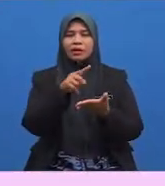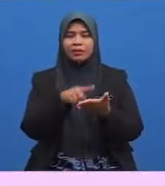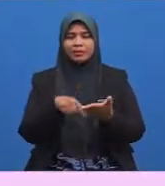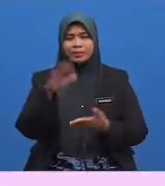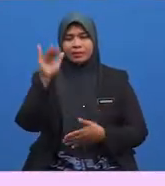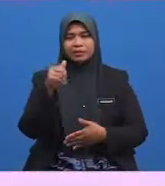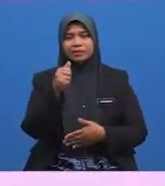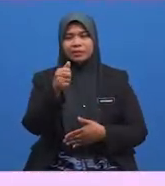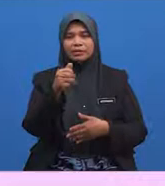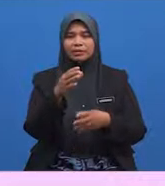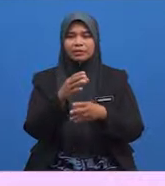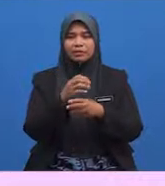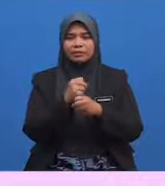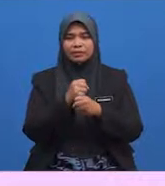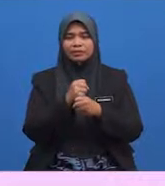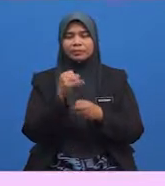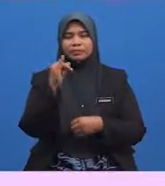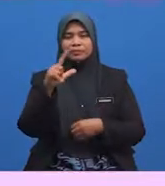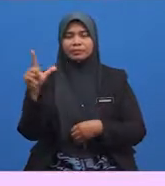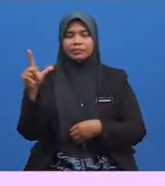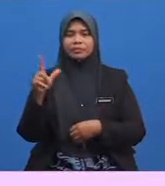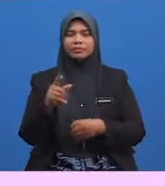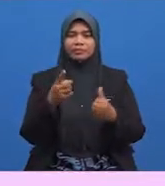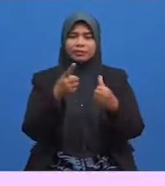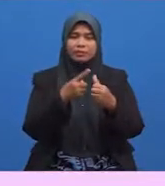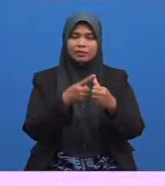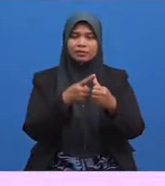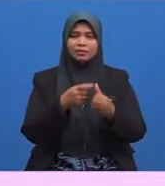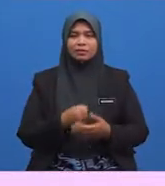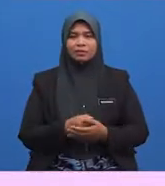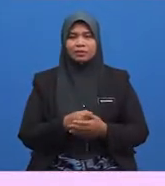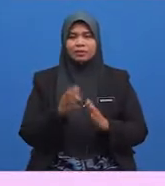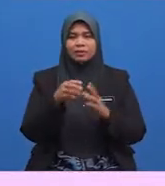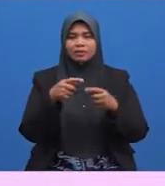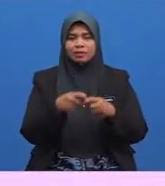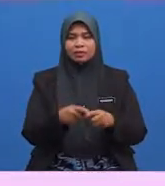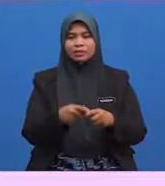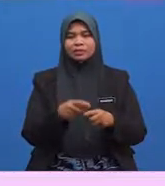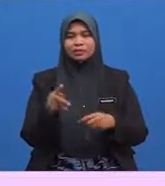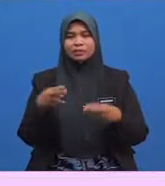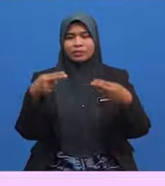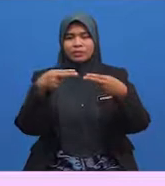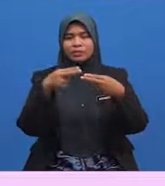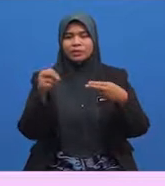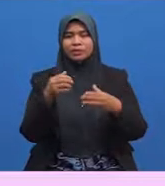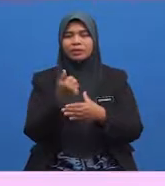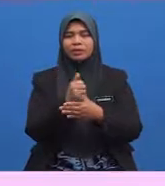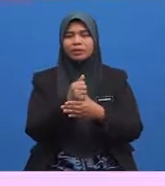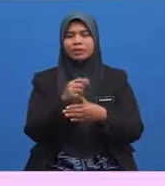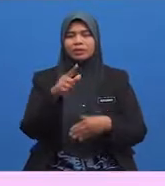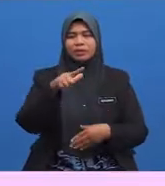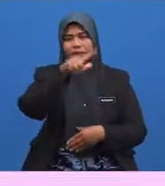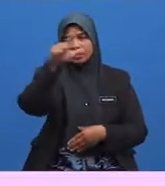anda sepatutnya dapat ialah yang pertama, menentukan hubungan antara